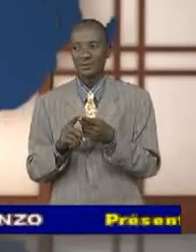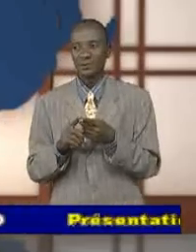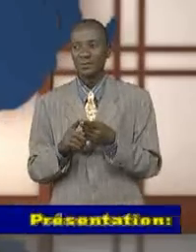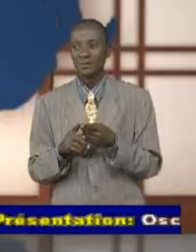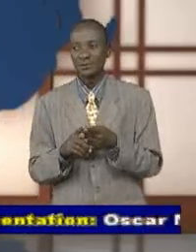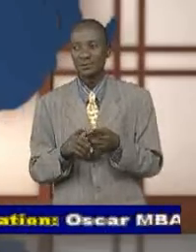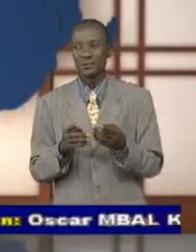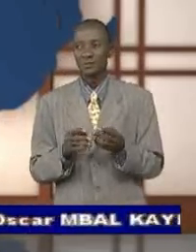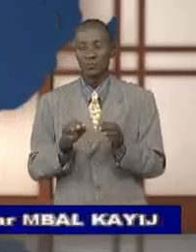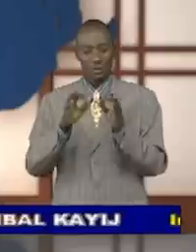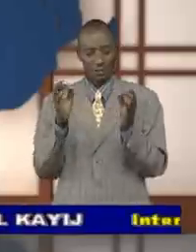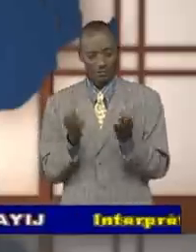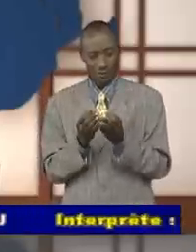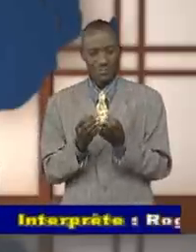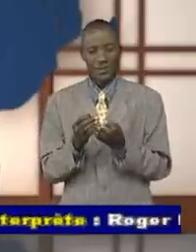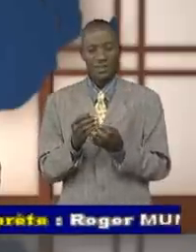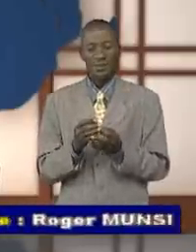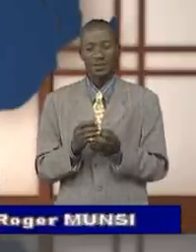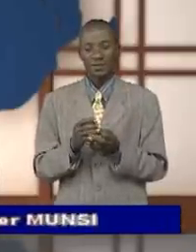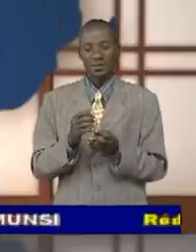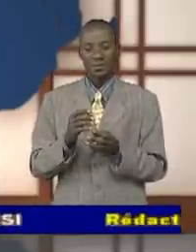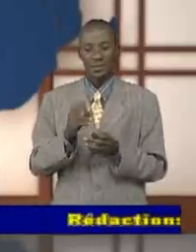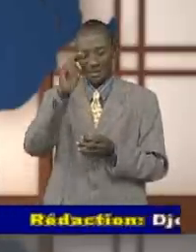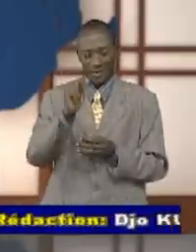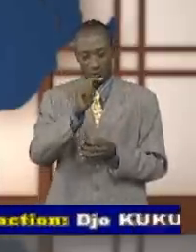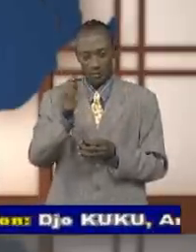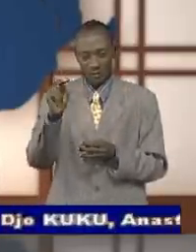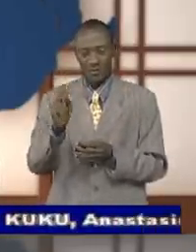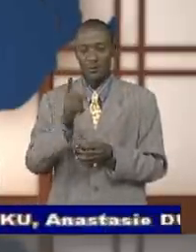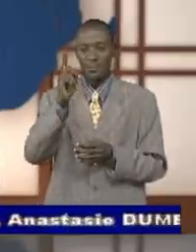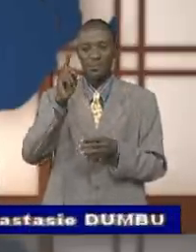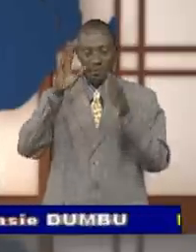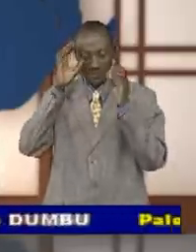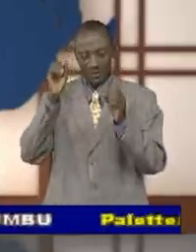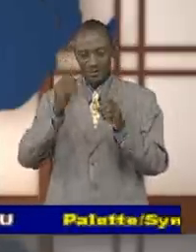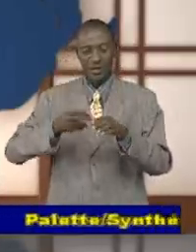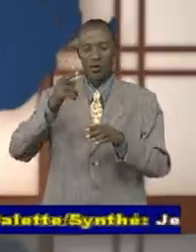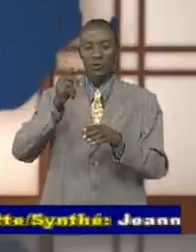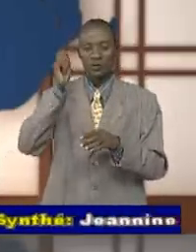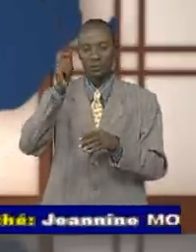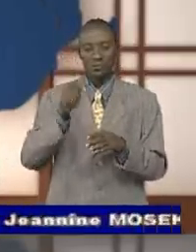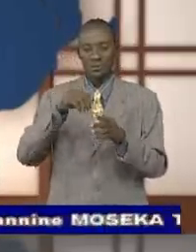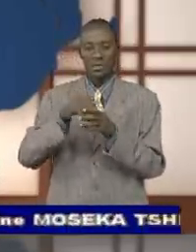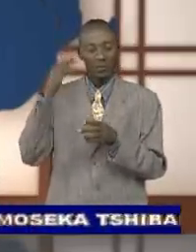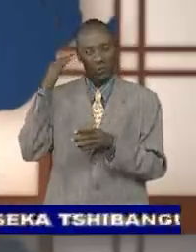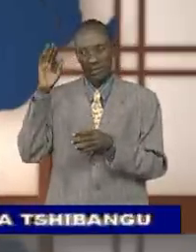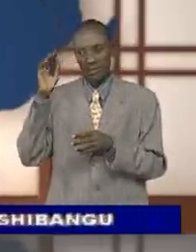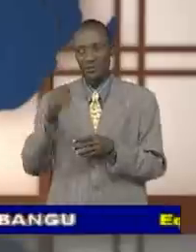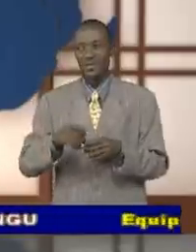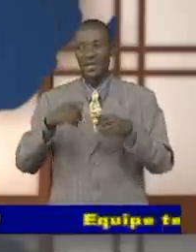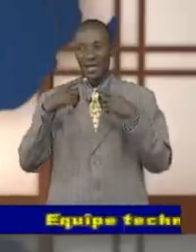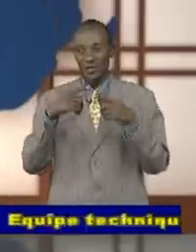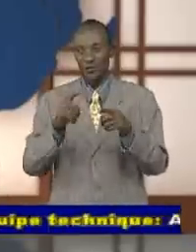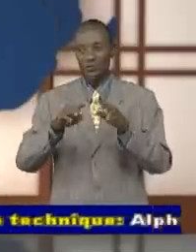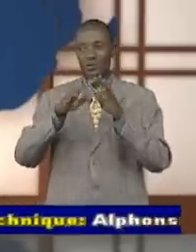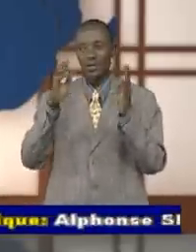communiqués nécrologiques, la famille du colonel magistrat Mukako Maya Madjo, premier président de la cour militaire des locataires, a les regrets d'annoncer aux frères, amis et